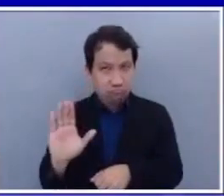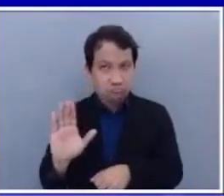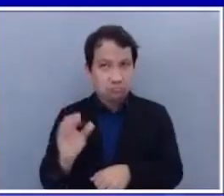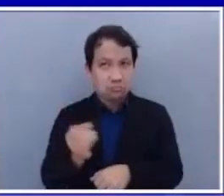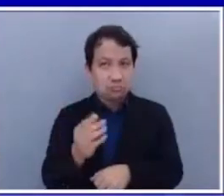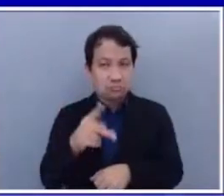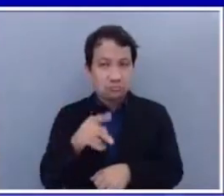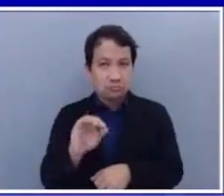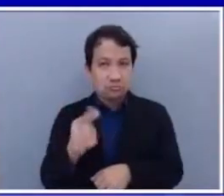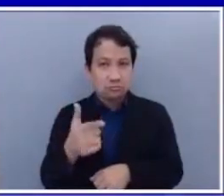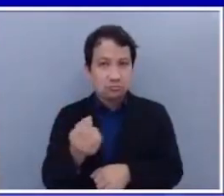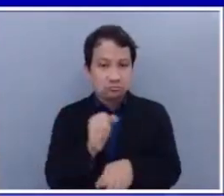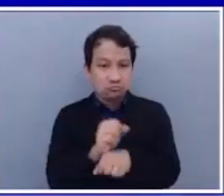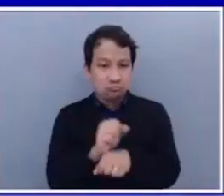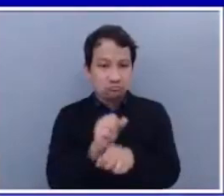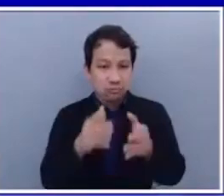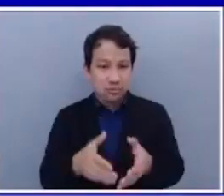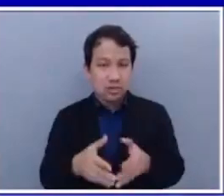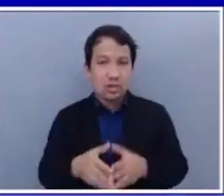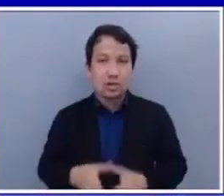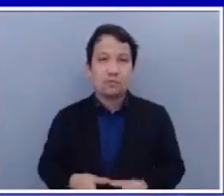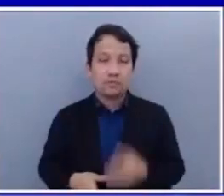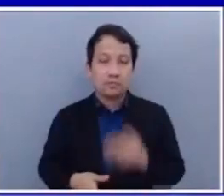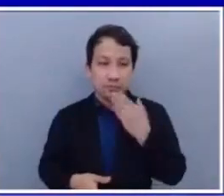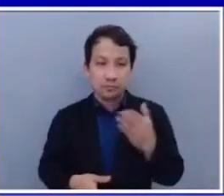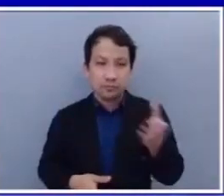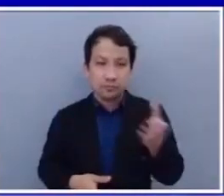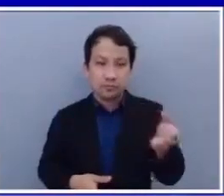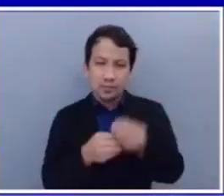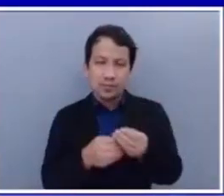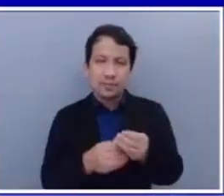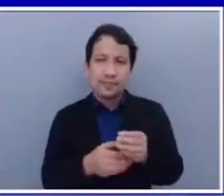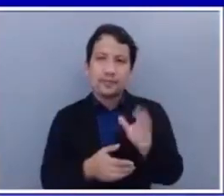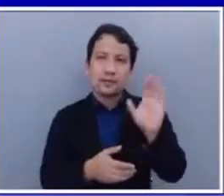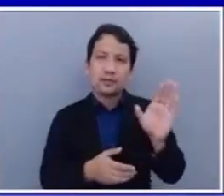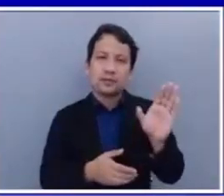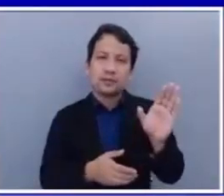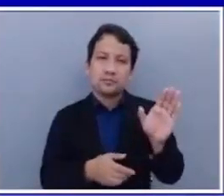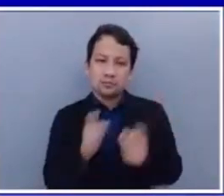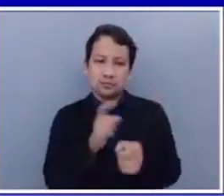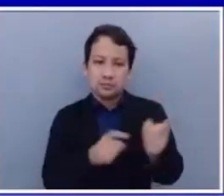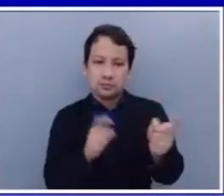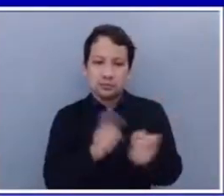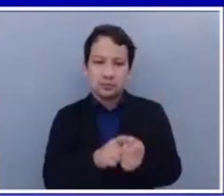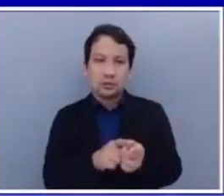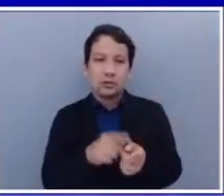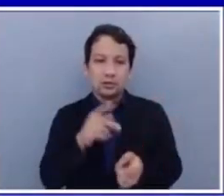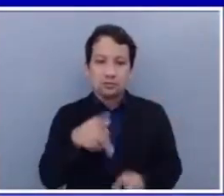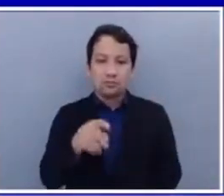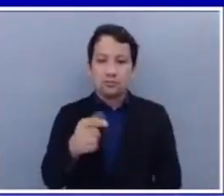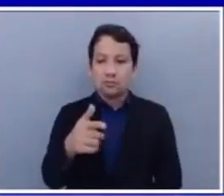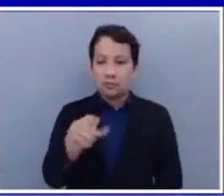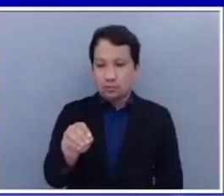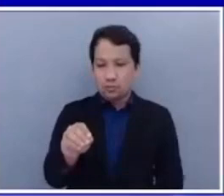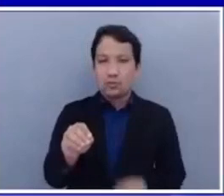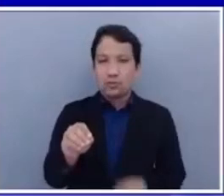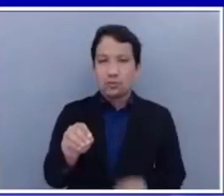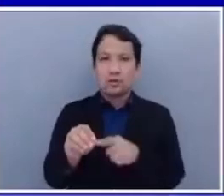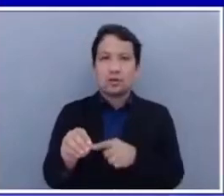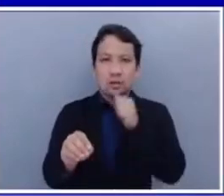Okay. Thank you very much, Eileen. Yung specific talaga POGO, hindi siya captured